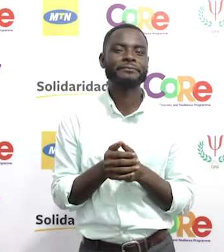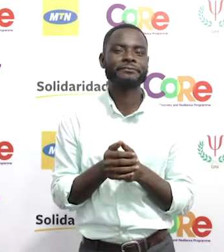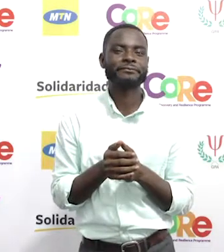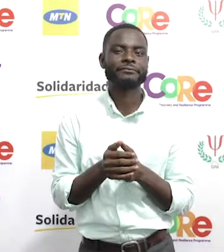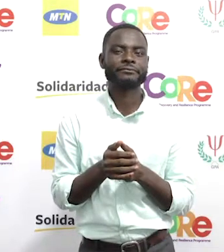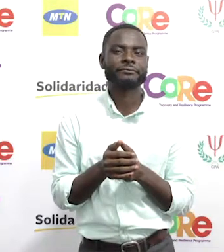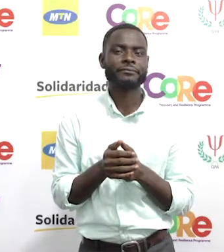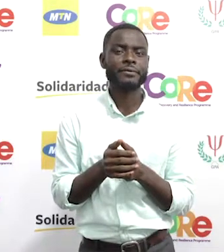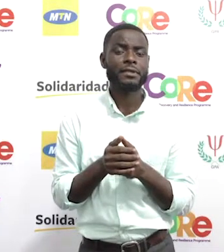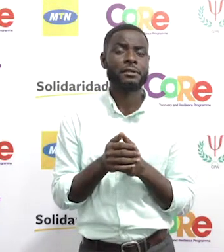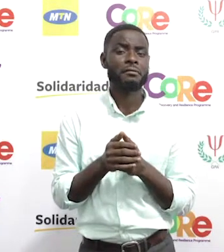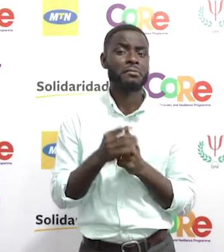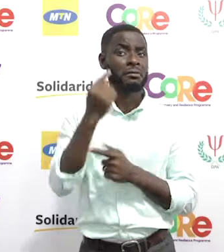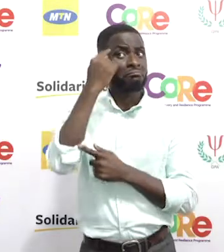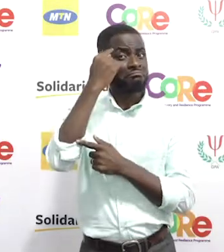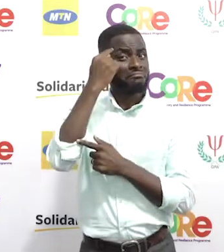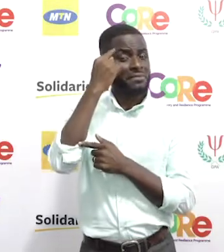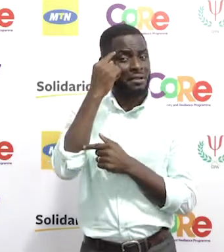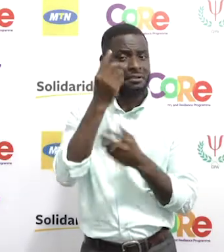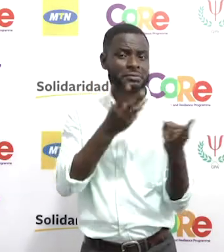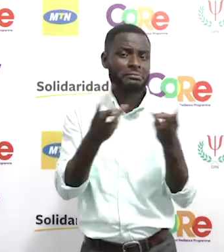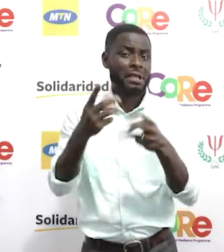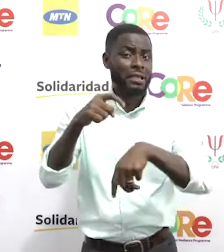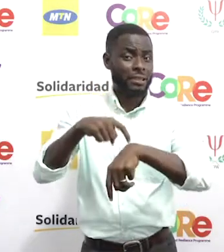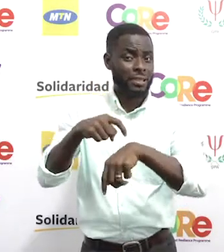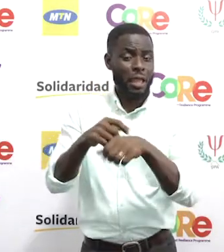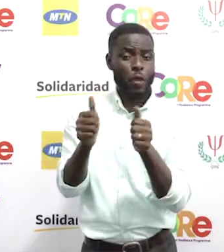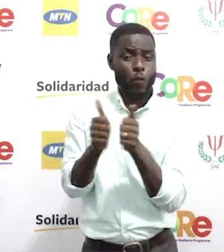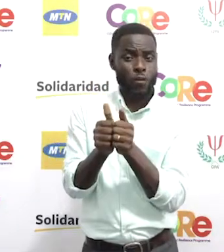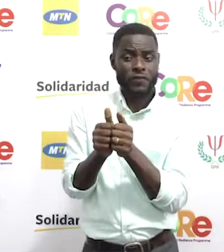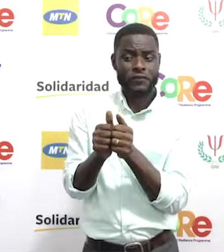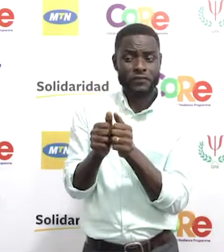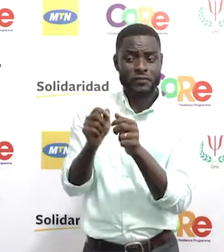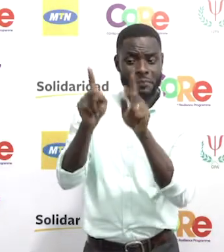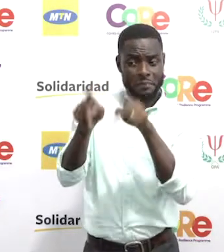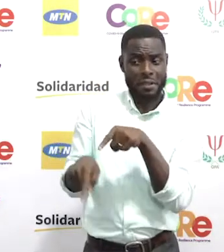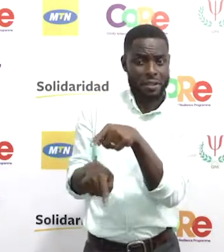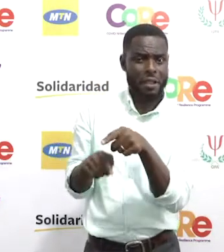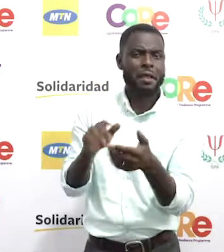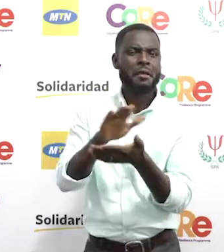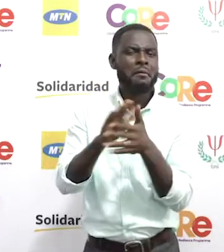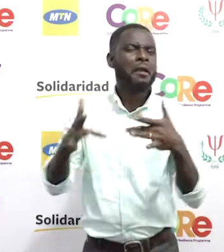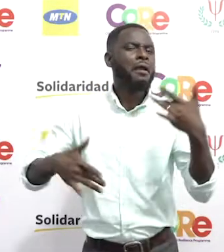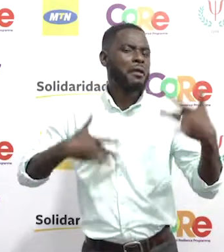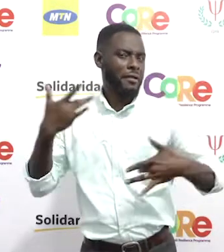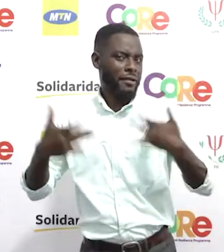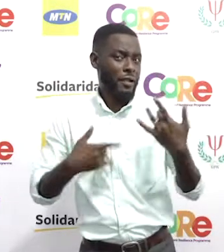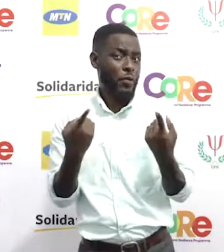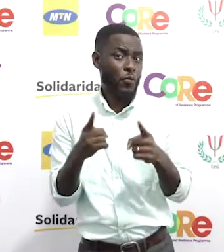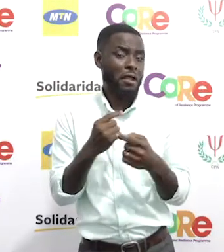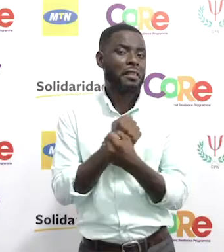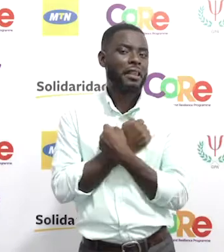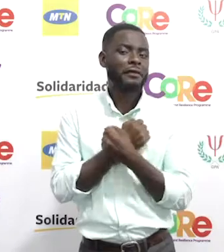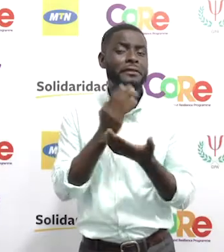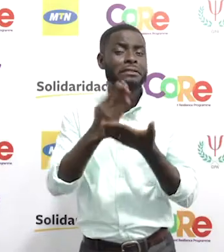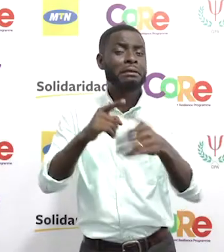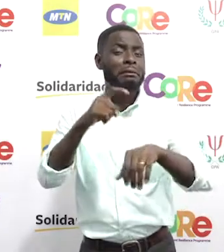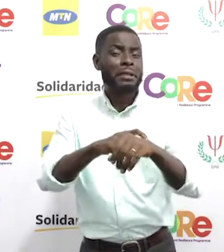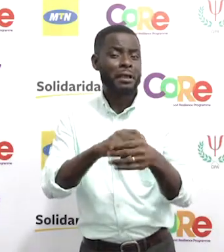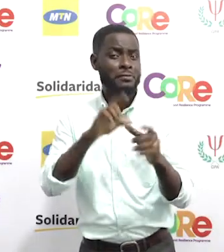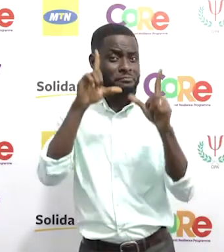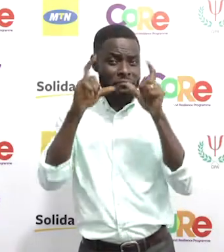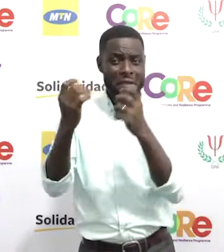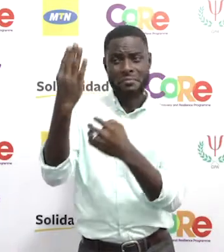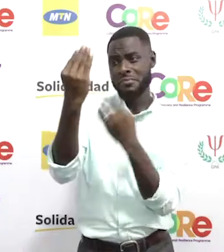ni keji ojun he ake oke osun lo ba yebe ni boni yen yenyun lo nye